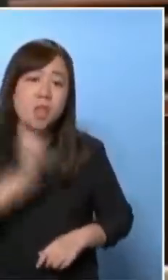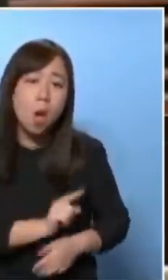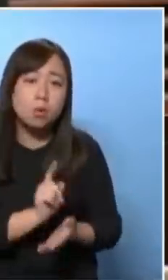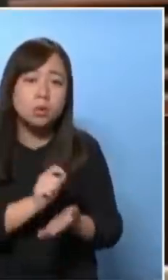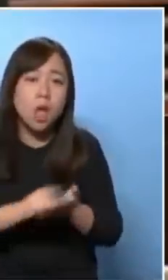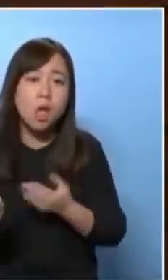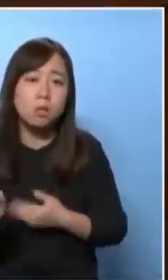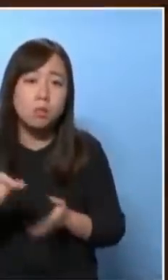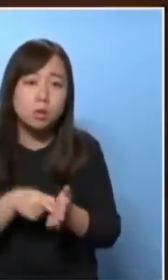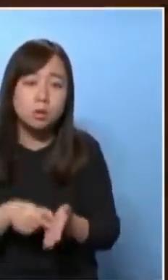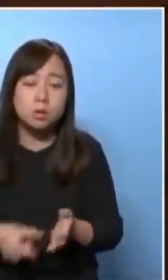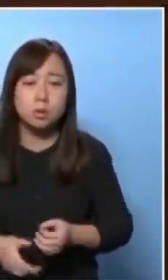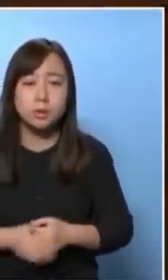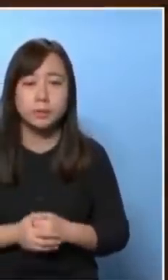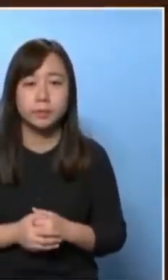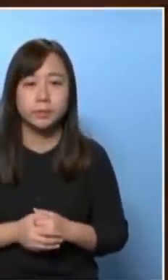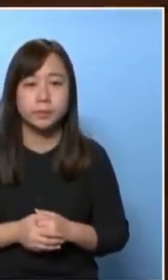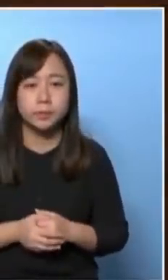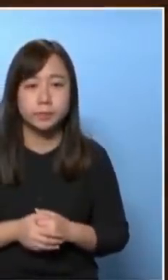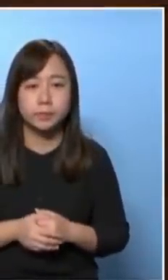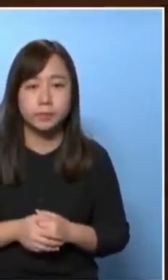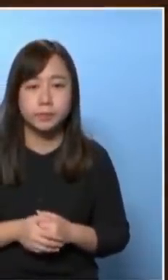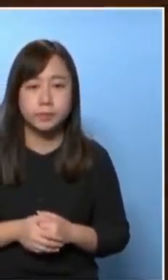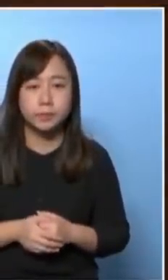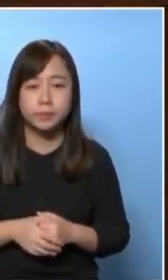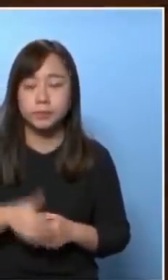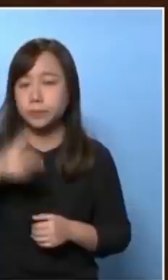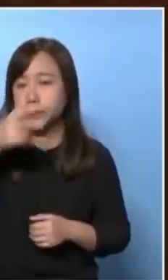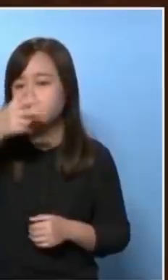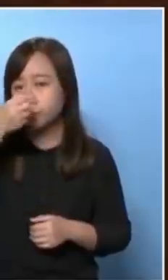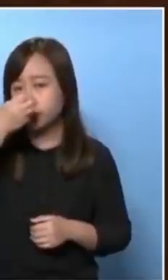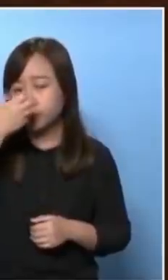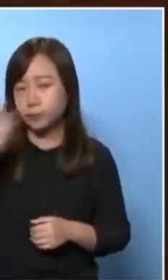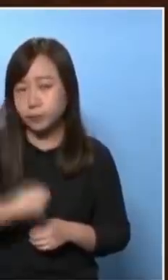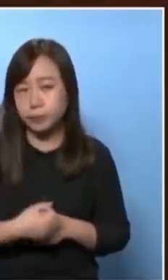寫？ 行政長官。